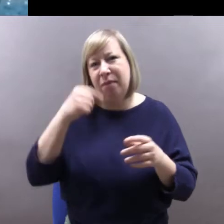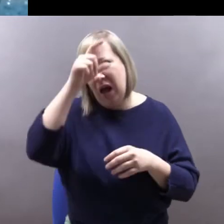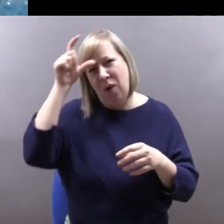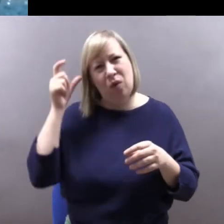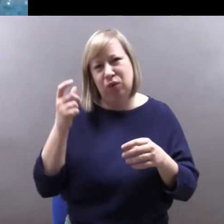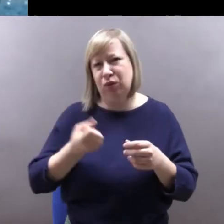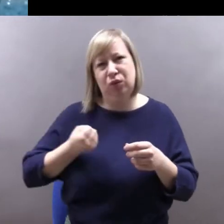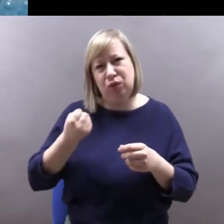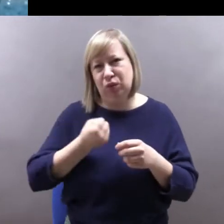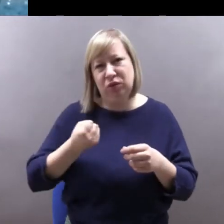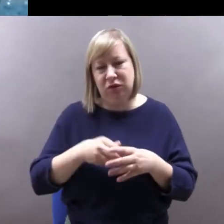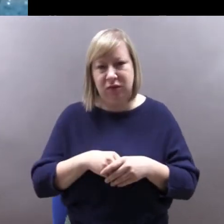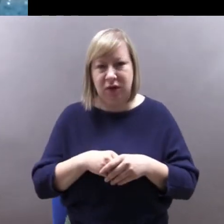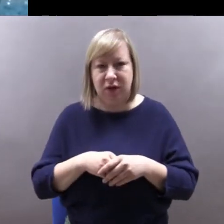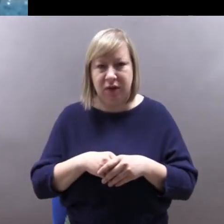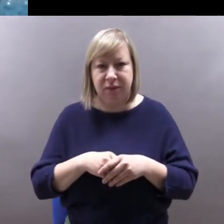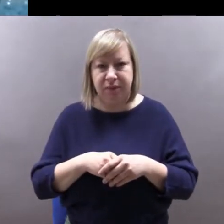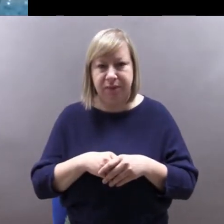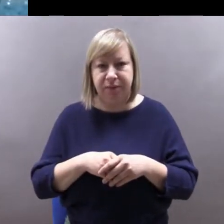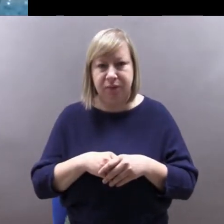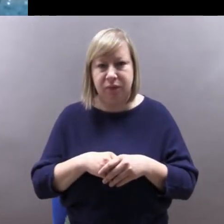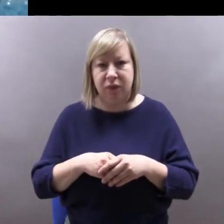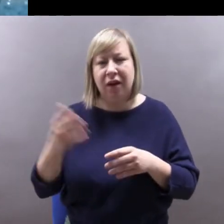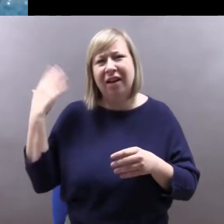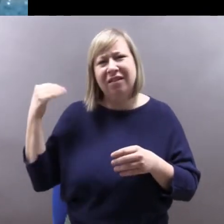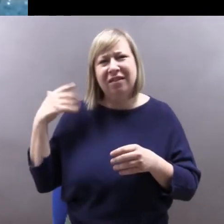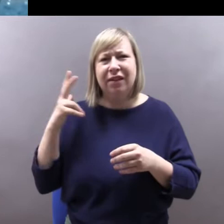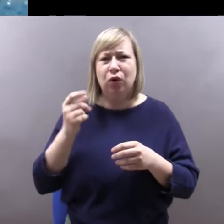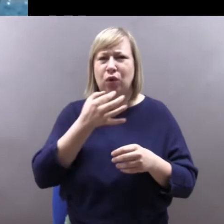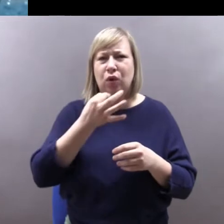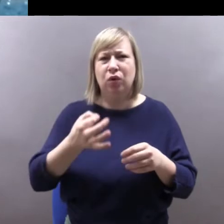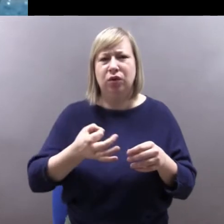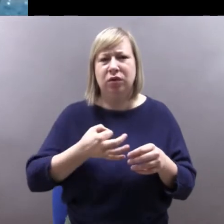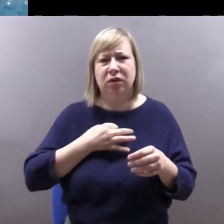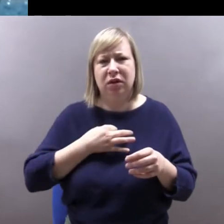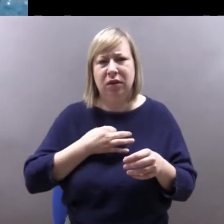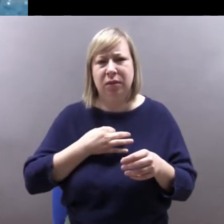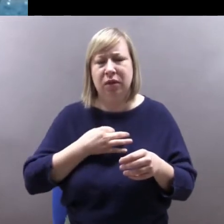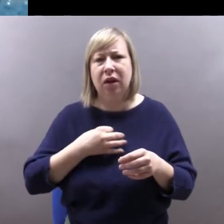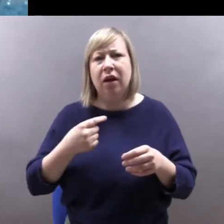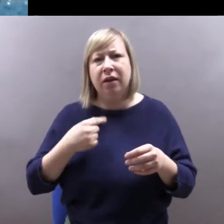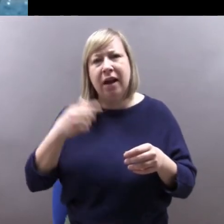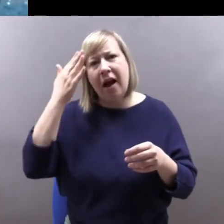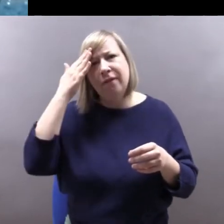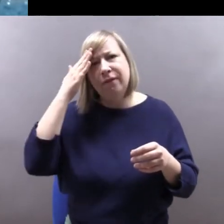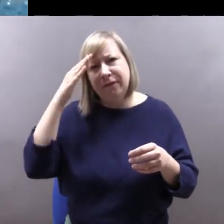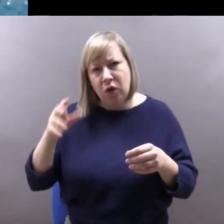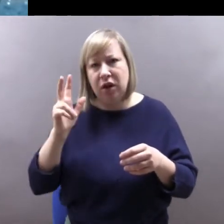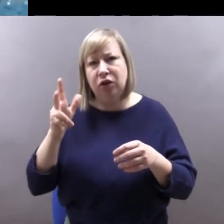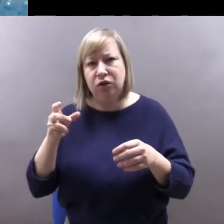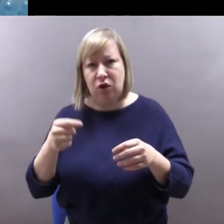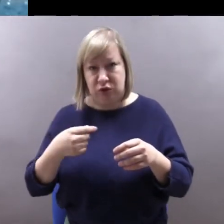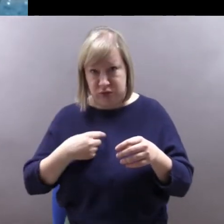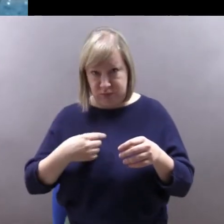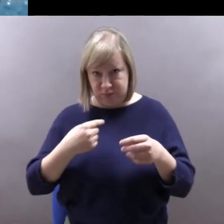Rzadko ludzie z tego korzystają. Ja kiedyś miałam takie zapytanie. Ktoś mnie zapytał, czy wolę, żeby ktoś mnie wniósł